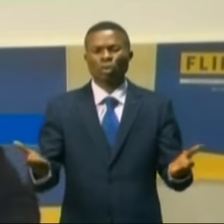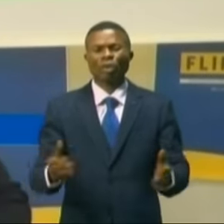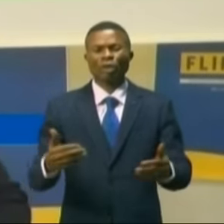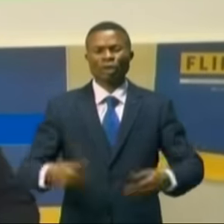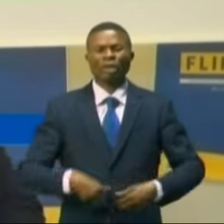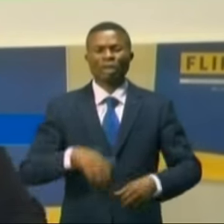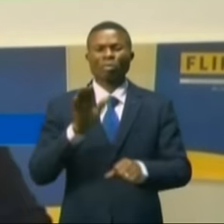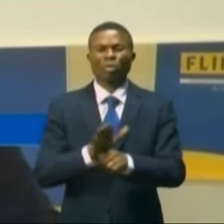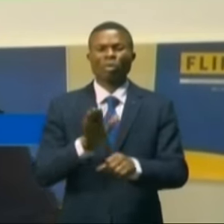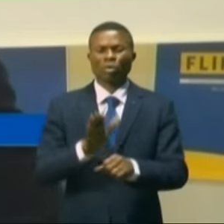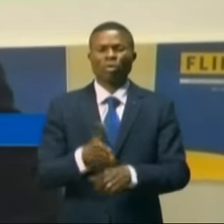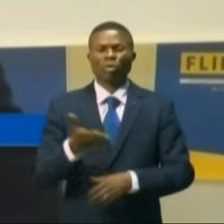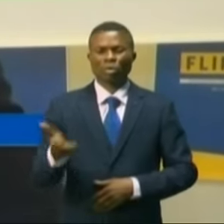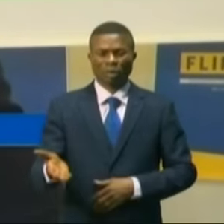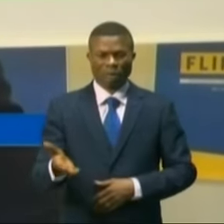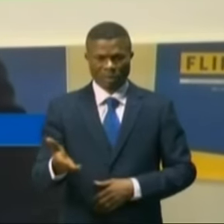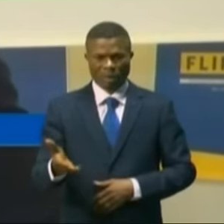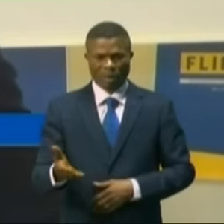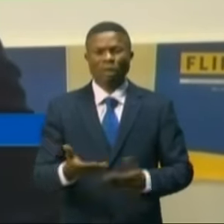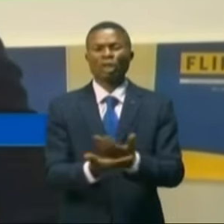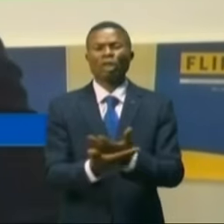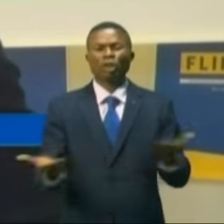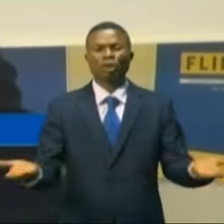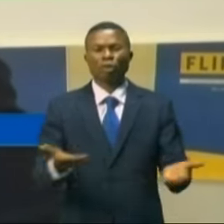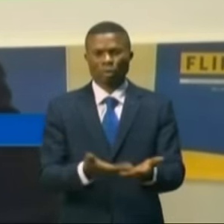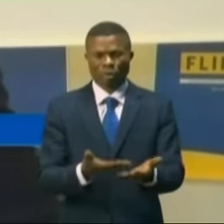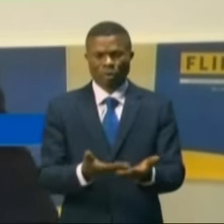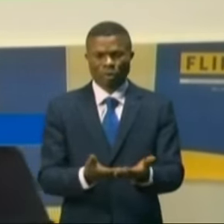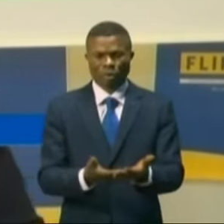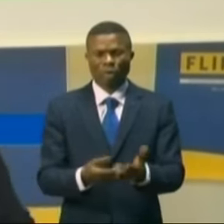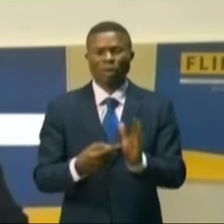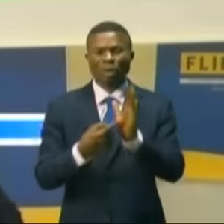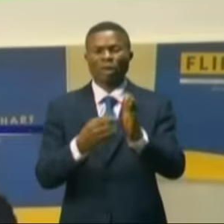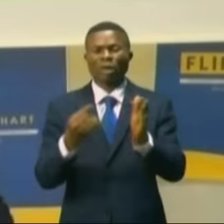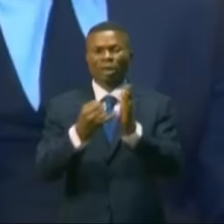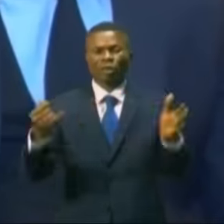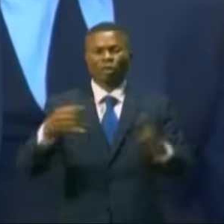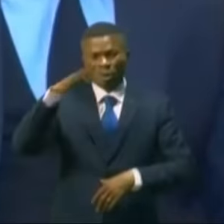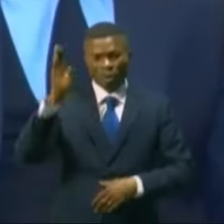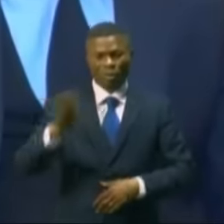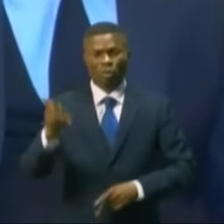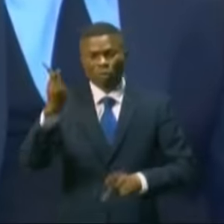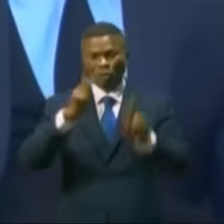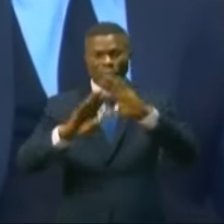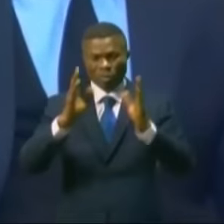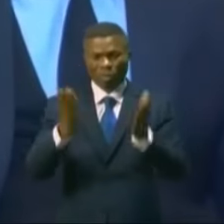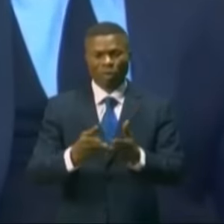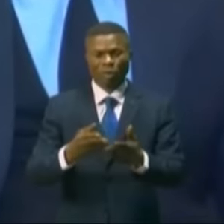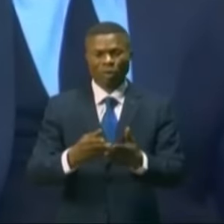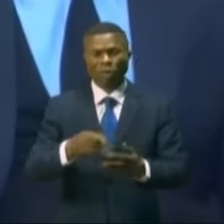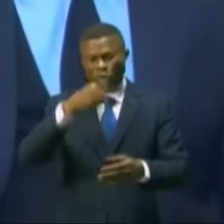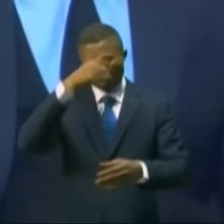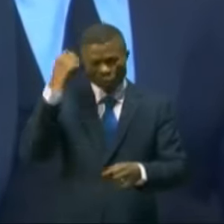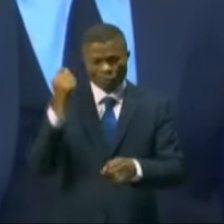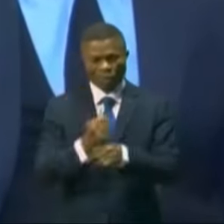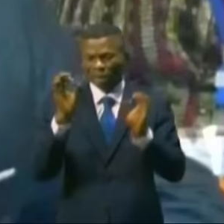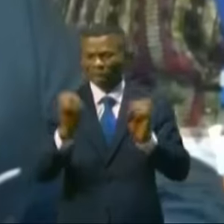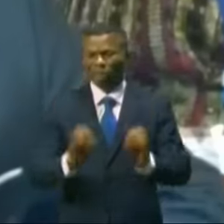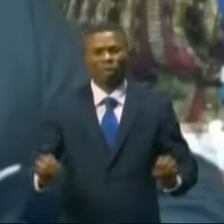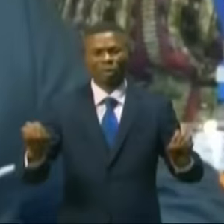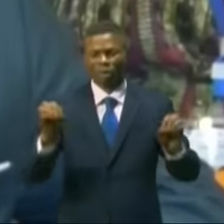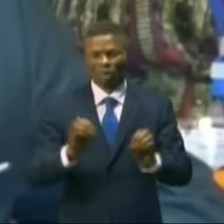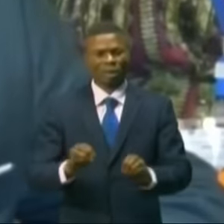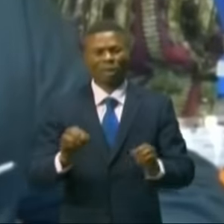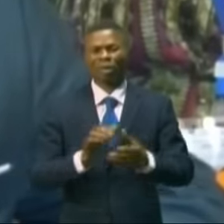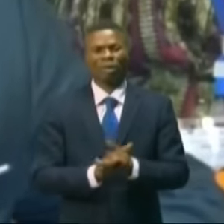jeunesse en particulier, cette jeunesse-là qui représente plus de 70% de la population, a difficulté d'obtenir